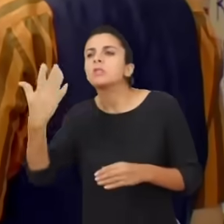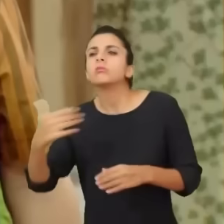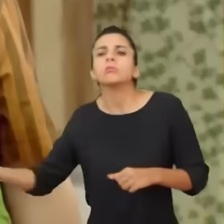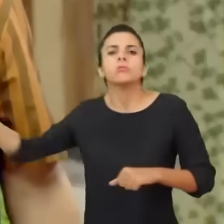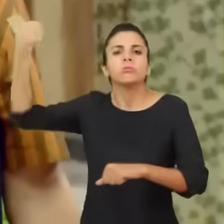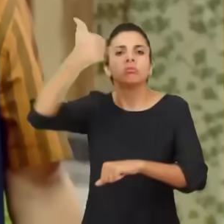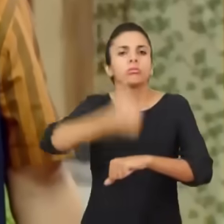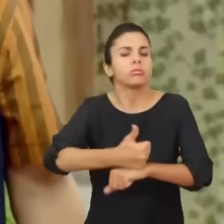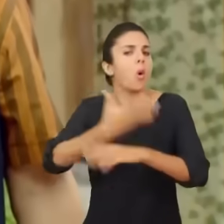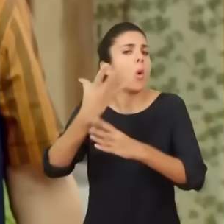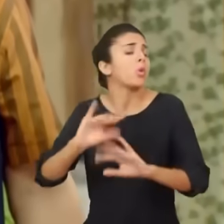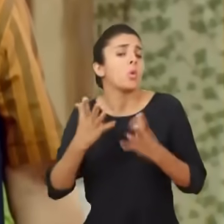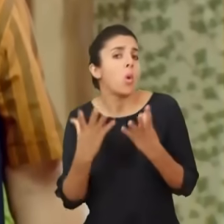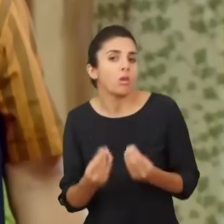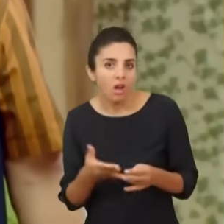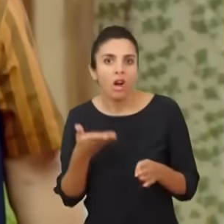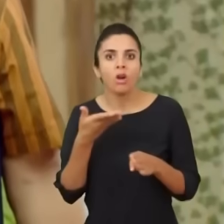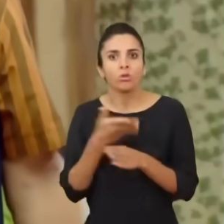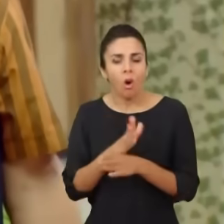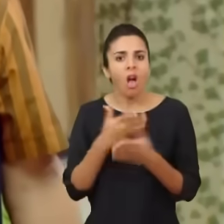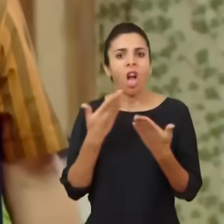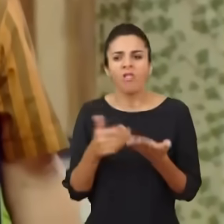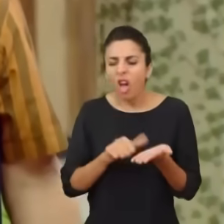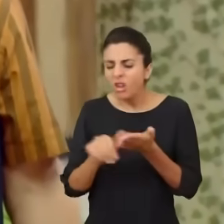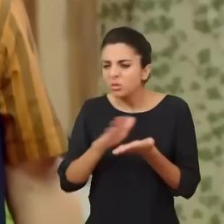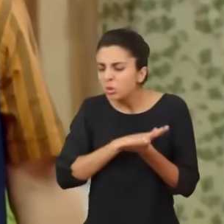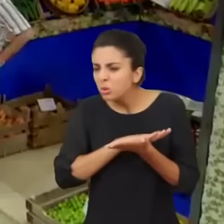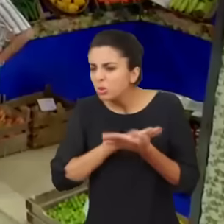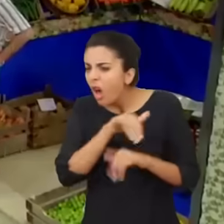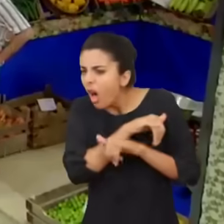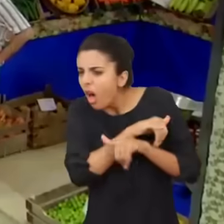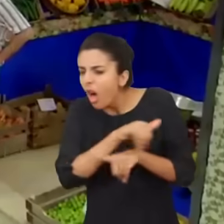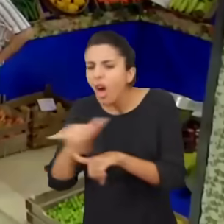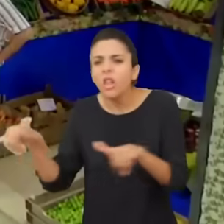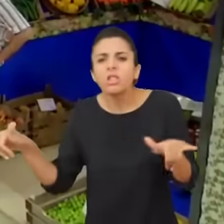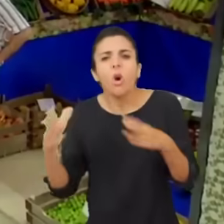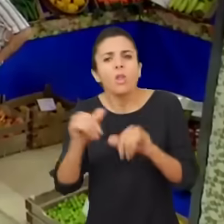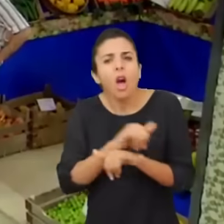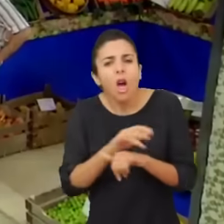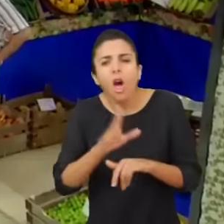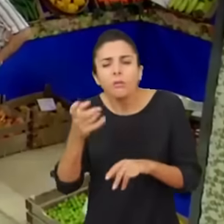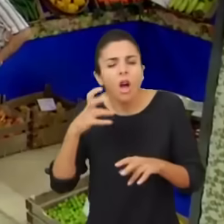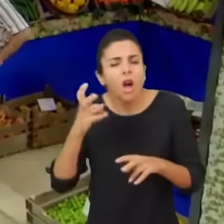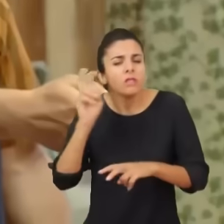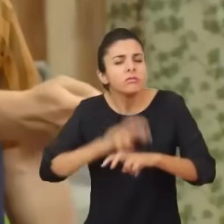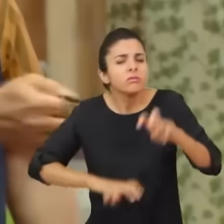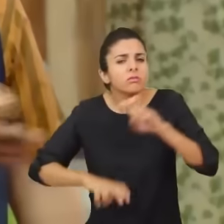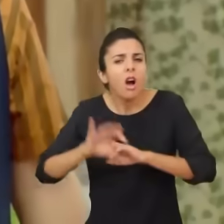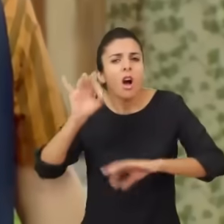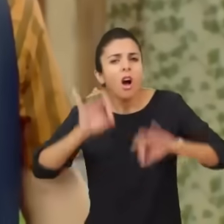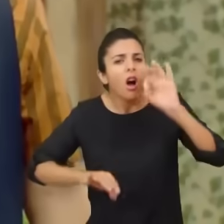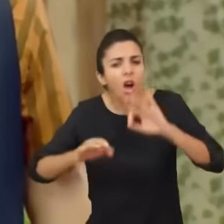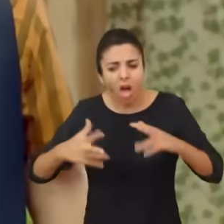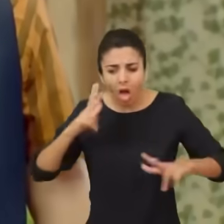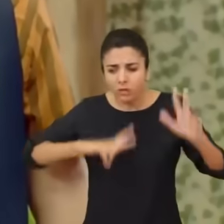oldu? Evet be, doğru söylüyorsun Mehmet abi. Her şey tek düz olmuştu, tek tip olmuştu ya. Yani ne karışmadıkları ne çöp tenekemiz kalmıştı, ne